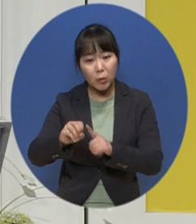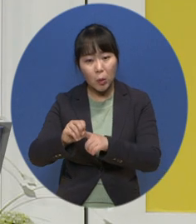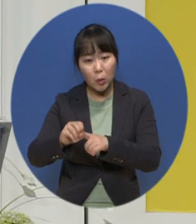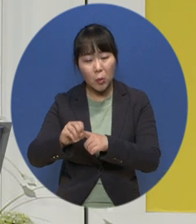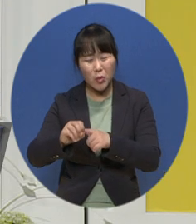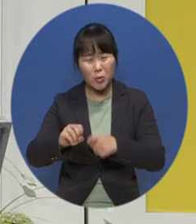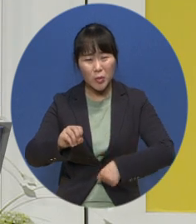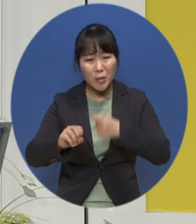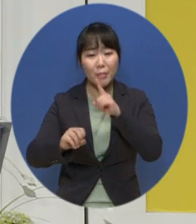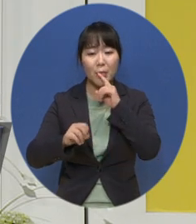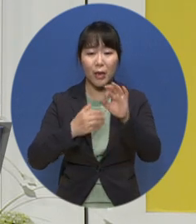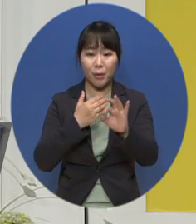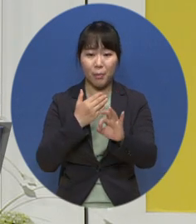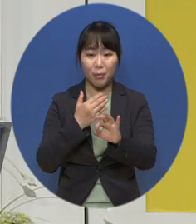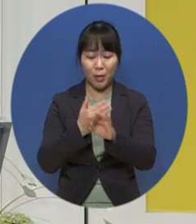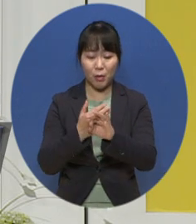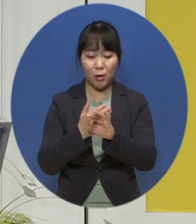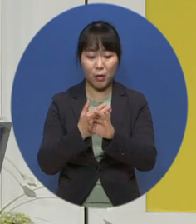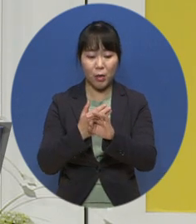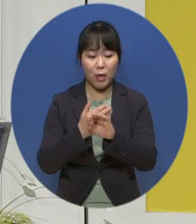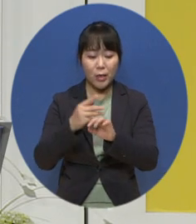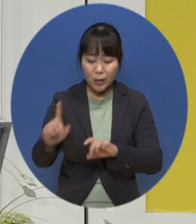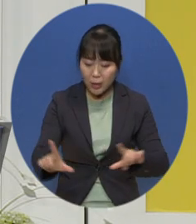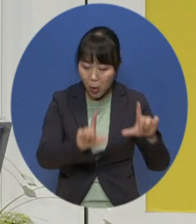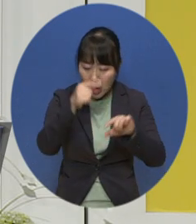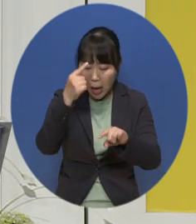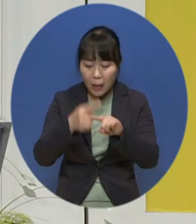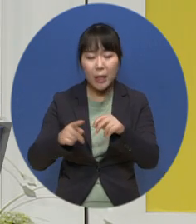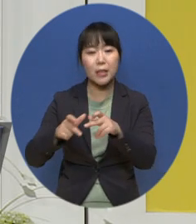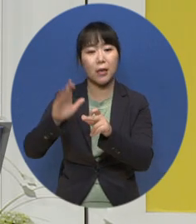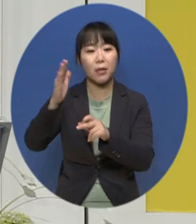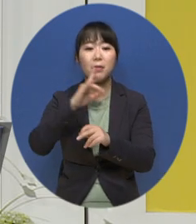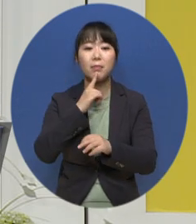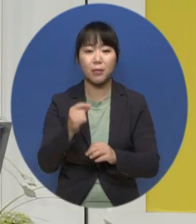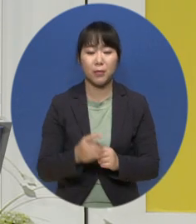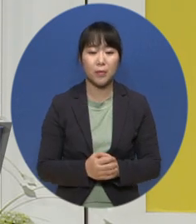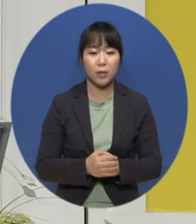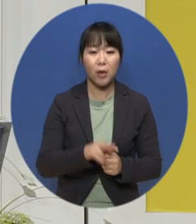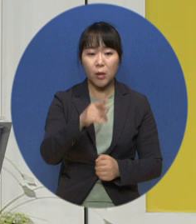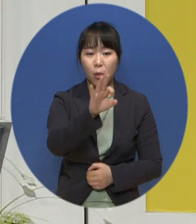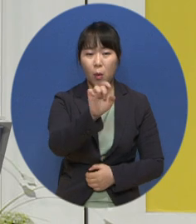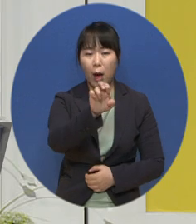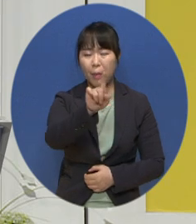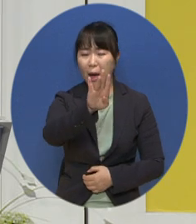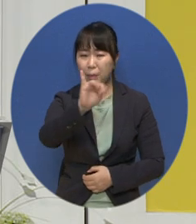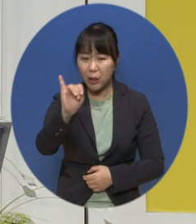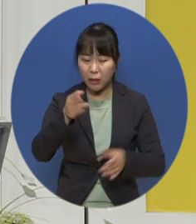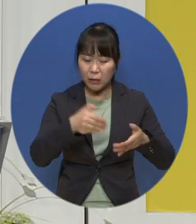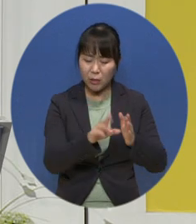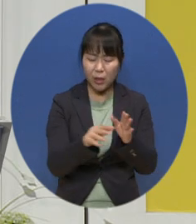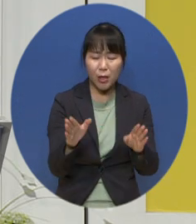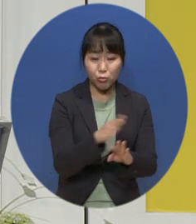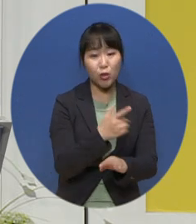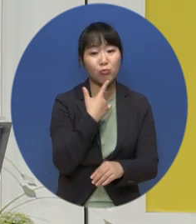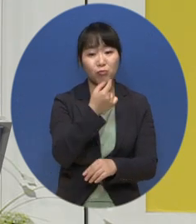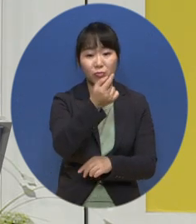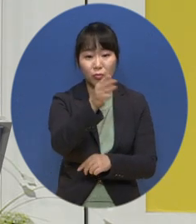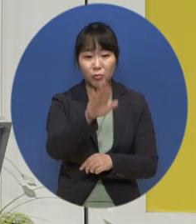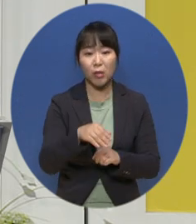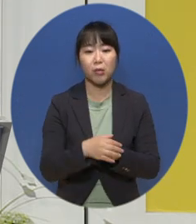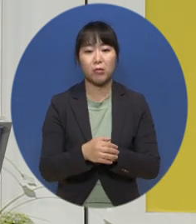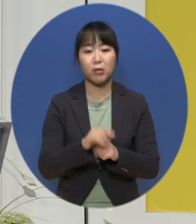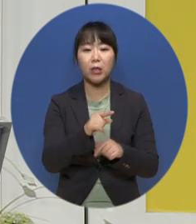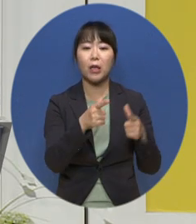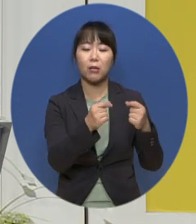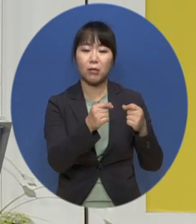말해서 또 후천적으로 봐야겠어요 수아 마비는 멋은 전쟁이라 그러지 마라 그래 선천적 수하물의